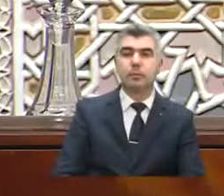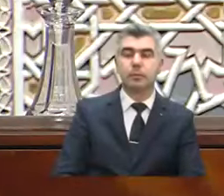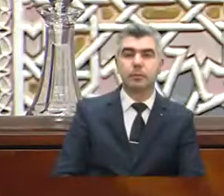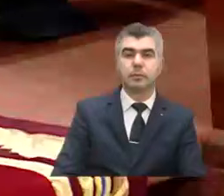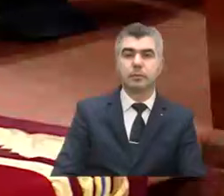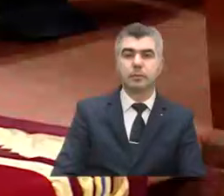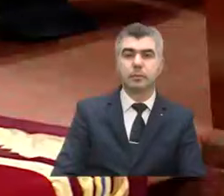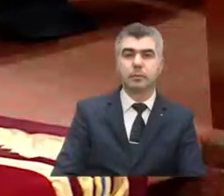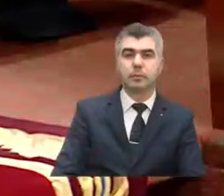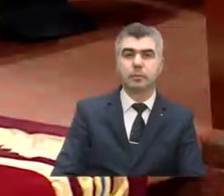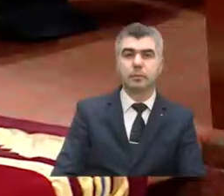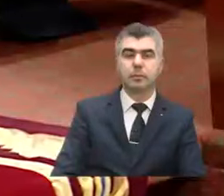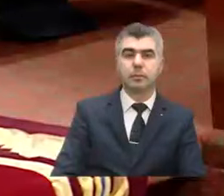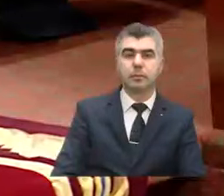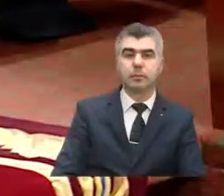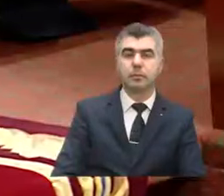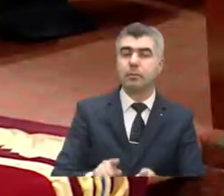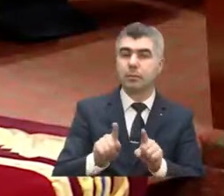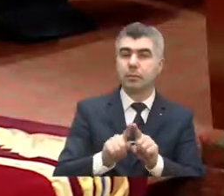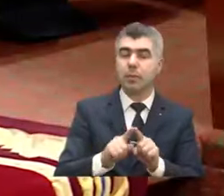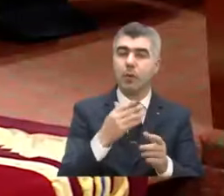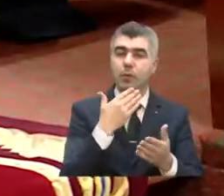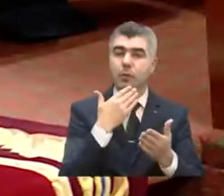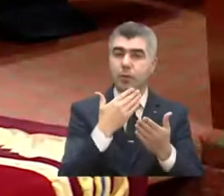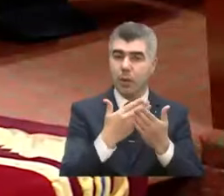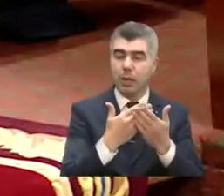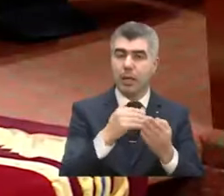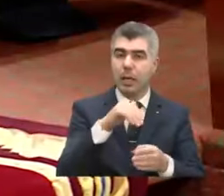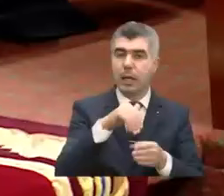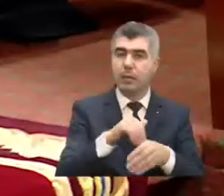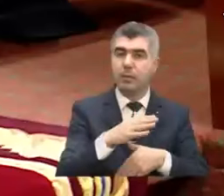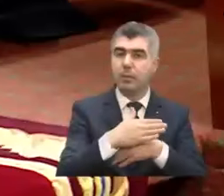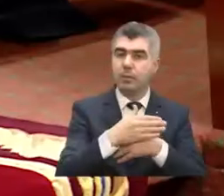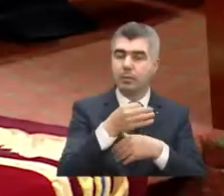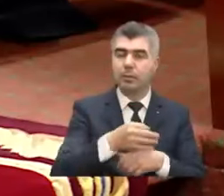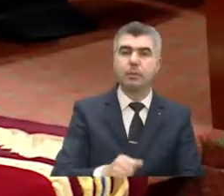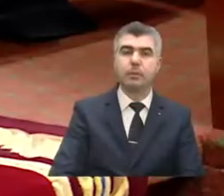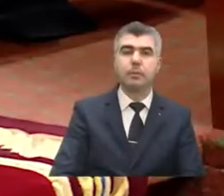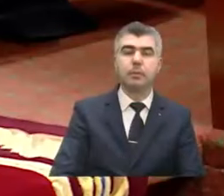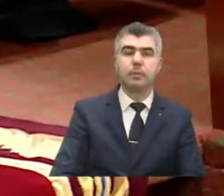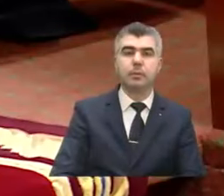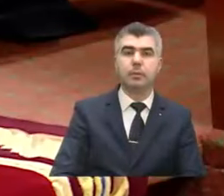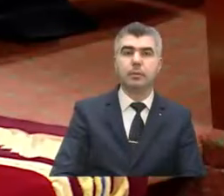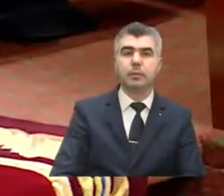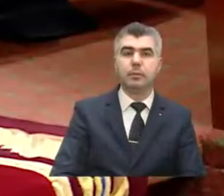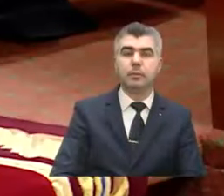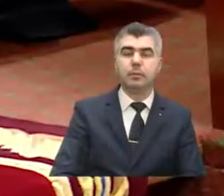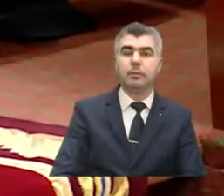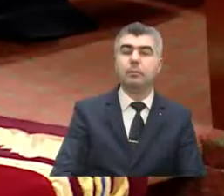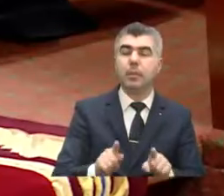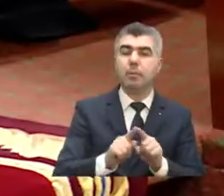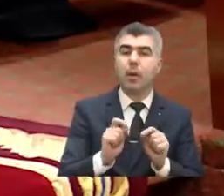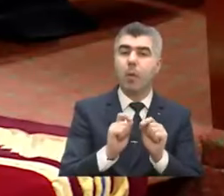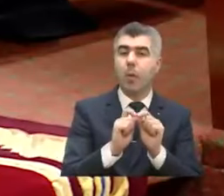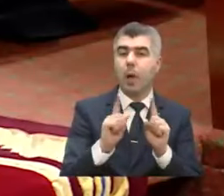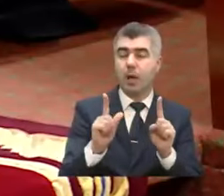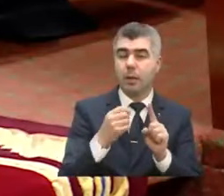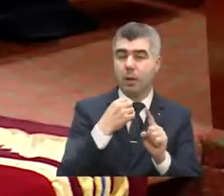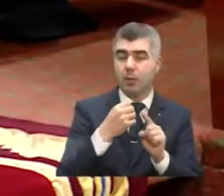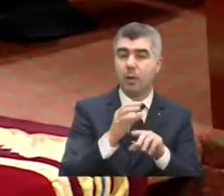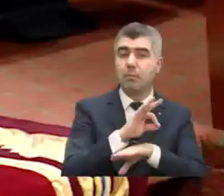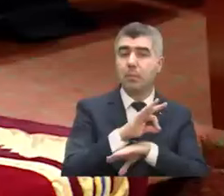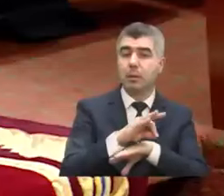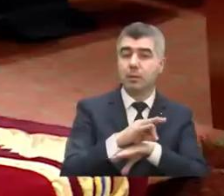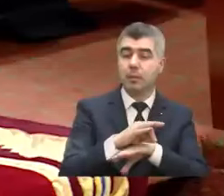المحترمة، ومن خلالك أشكر فريقكم محترم. بغيت باش نوضح بأنه المكتب الوطني